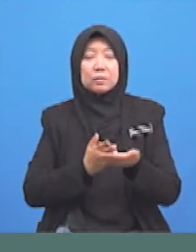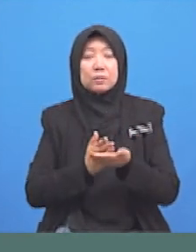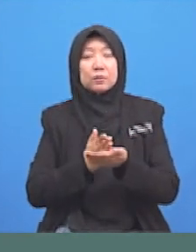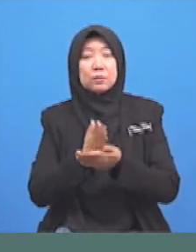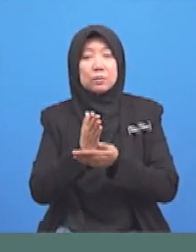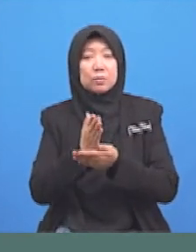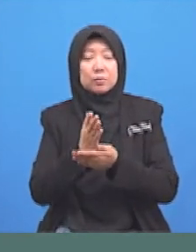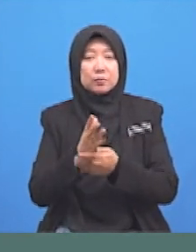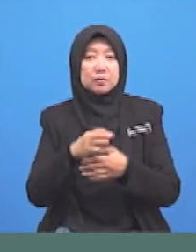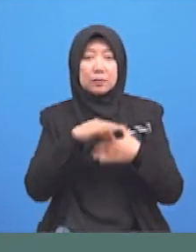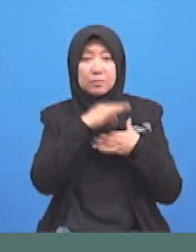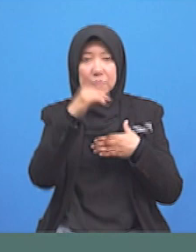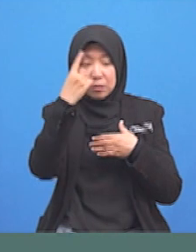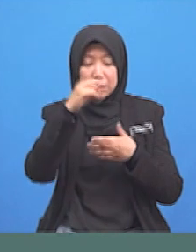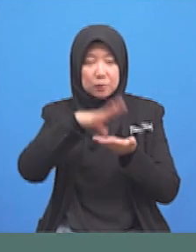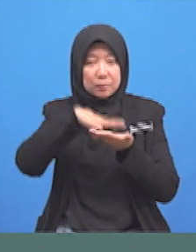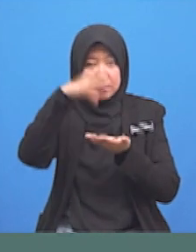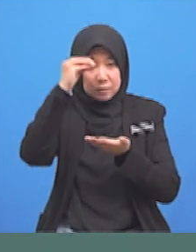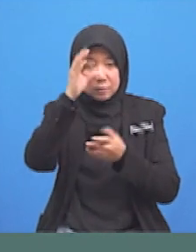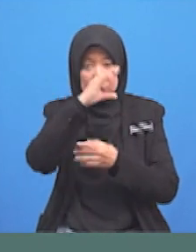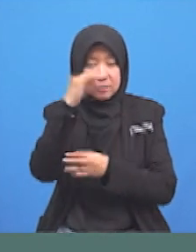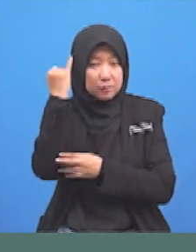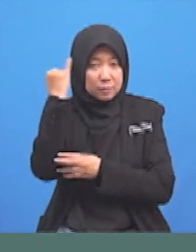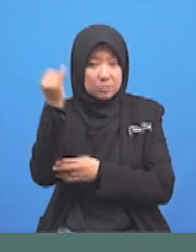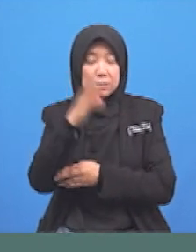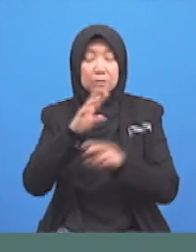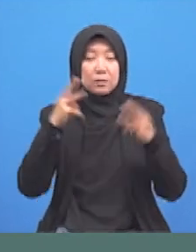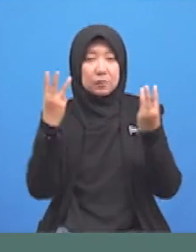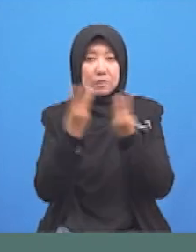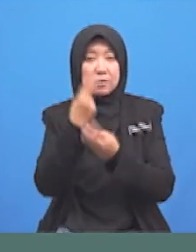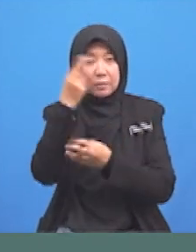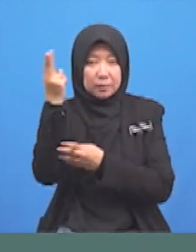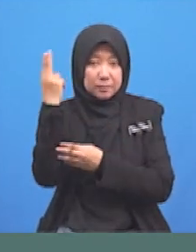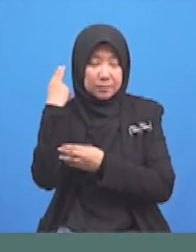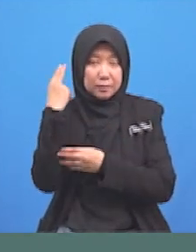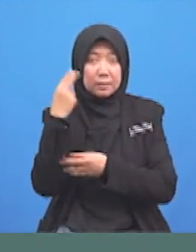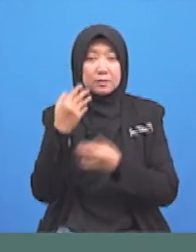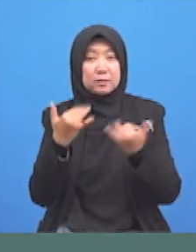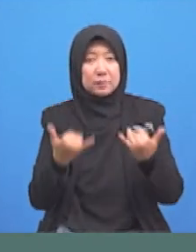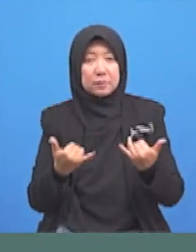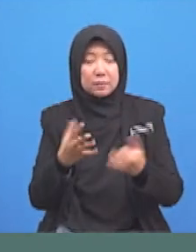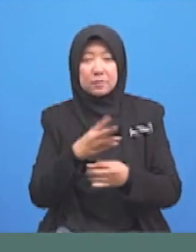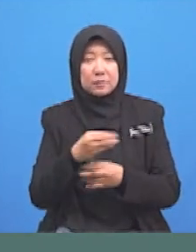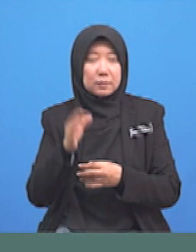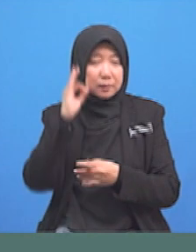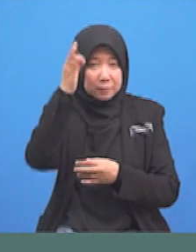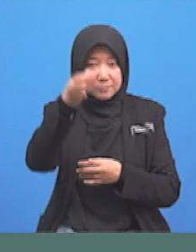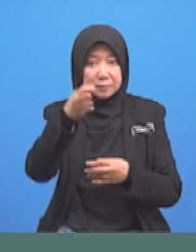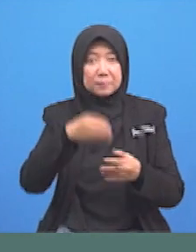bersemangat meneroka ilmu dan menjadi warga negara yang hebat pada masa kini dan pada masa akan